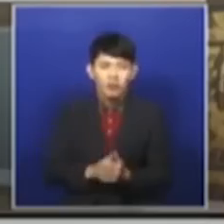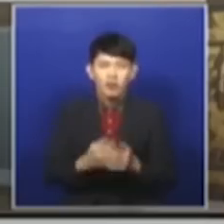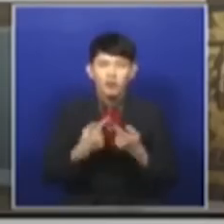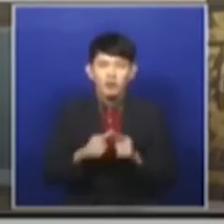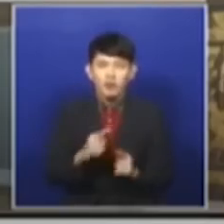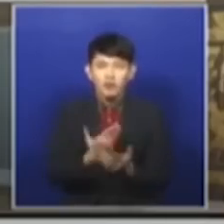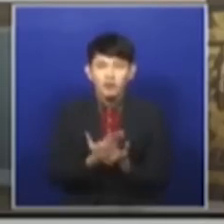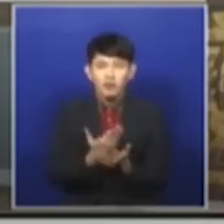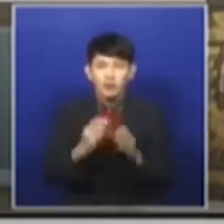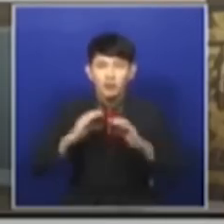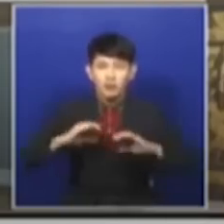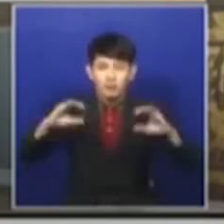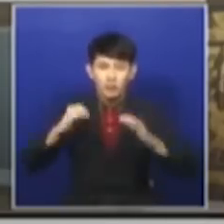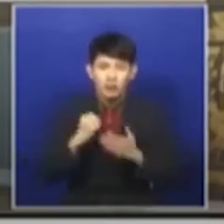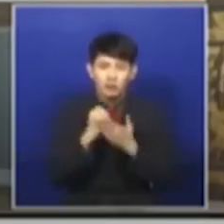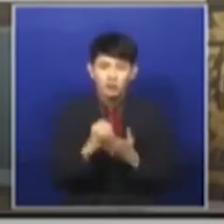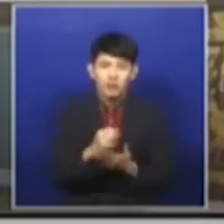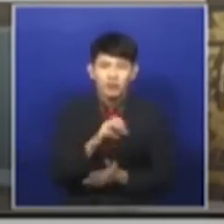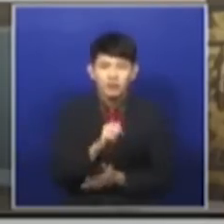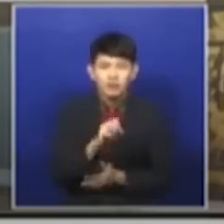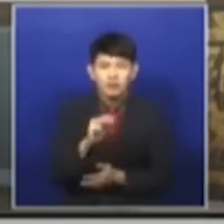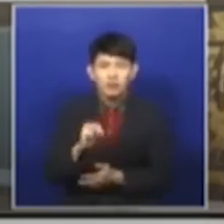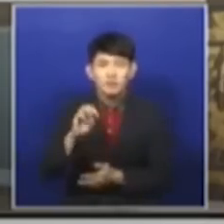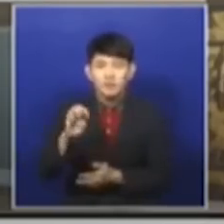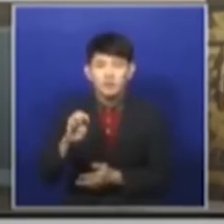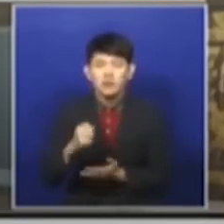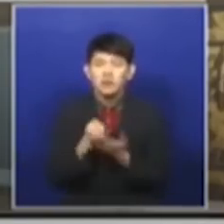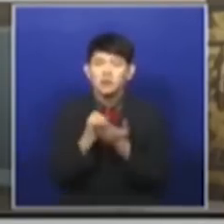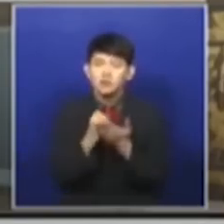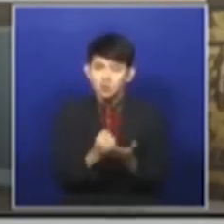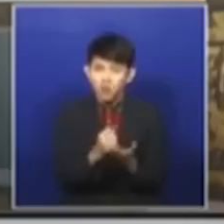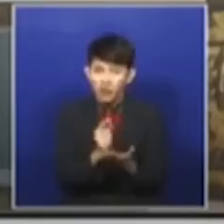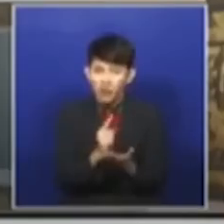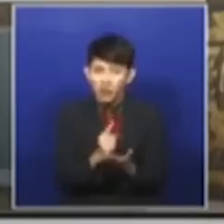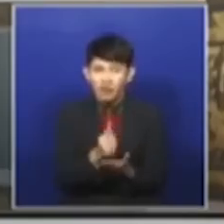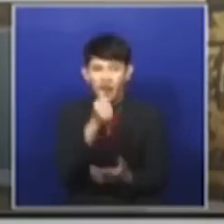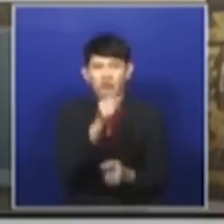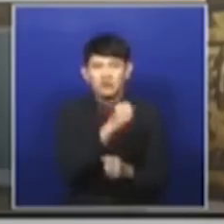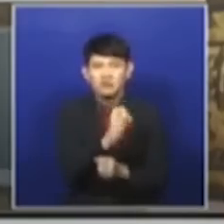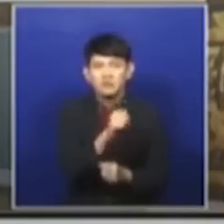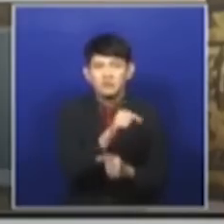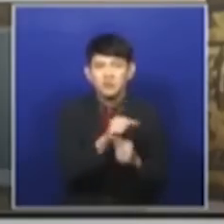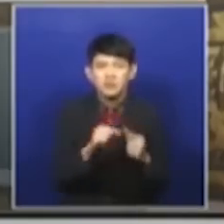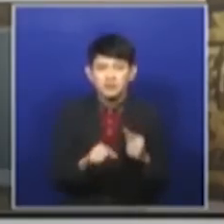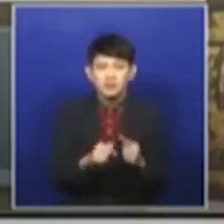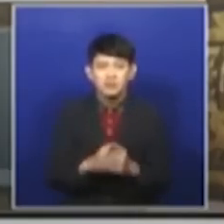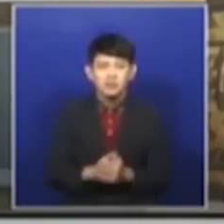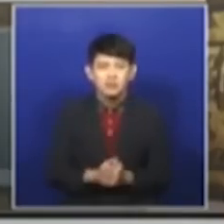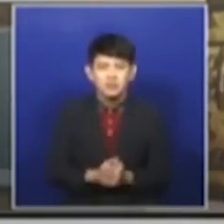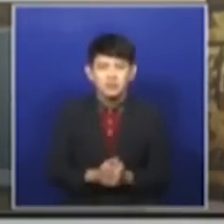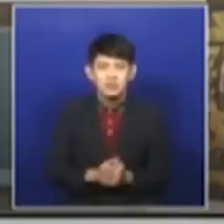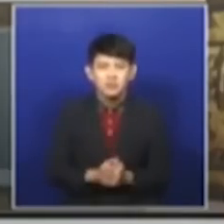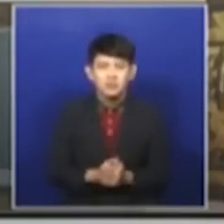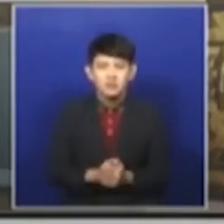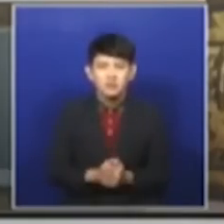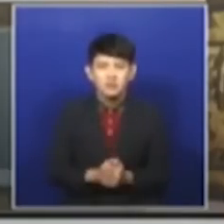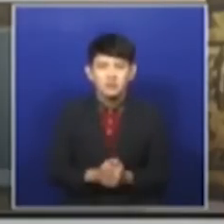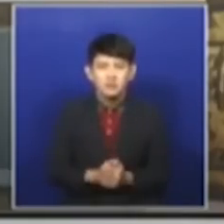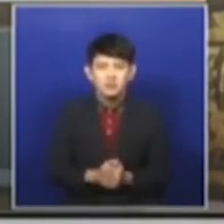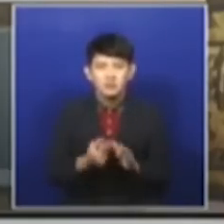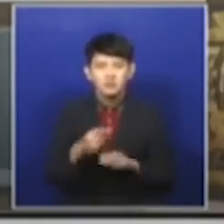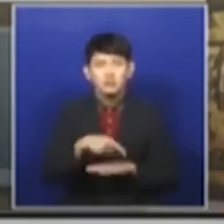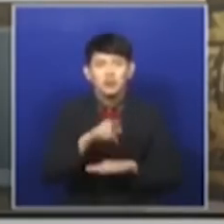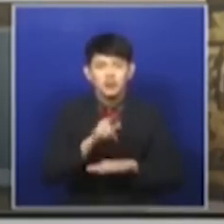งเงินที่รัฐบาลตั้งให้ SME สามารถโอบอุ้ม SME ได้เพียง 10% เท่านั้นท่านประธ